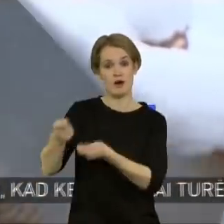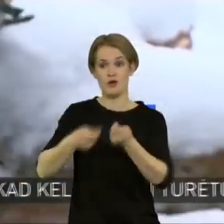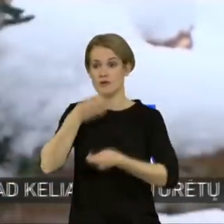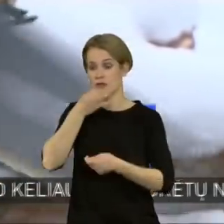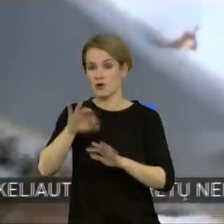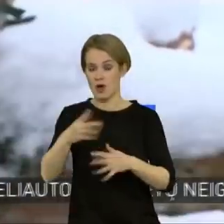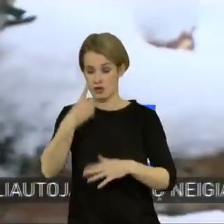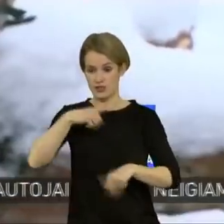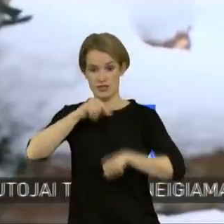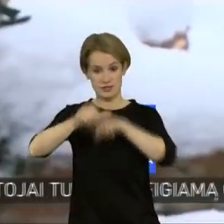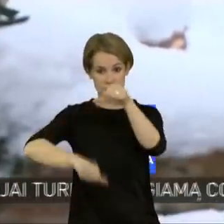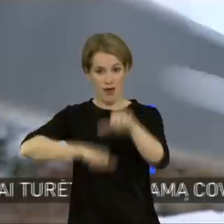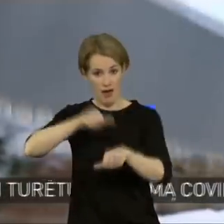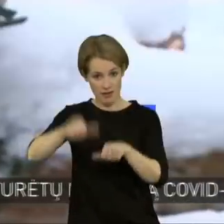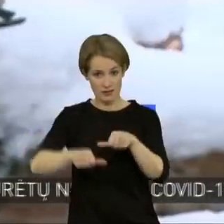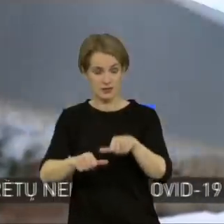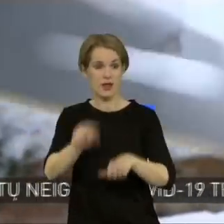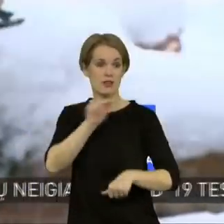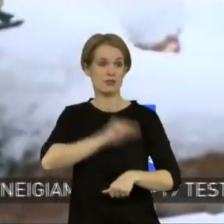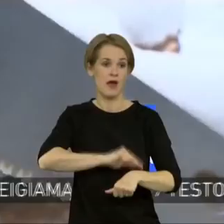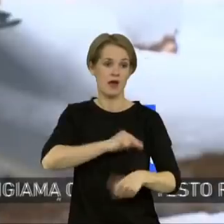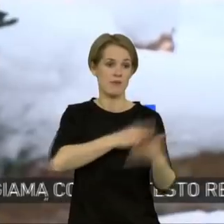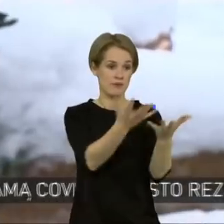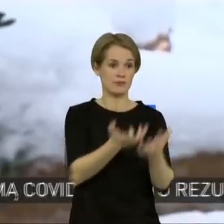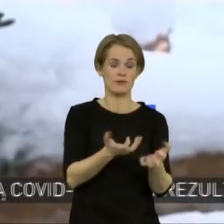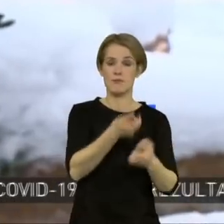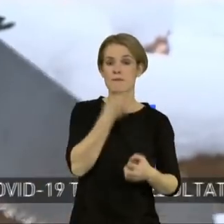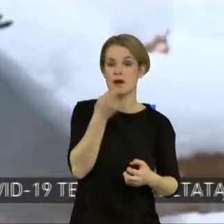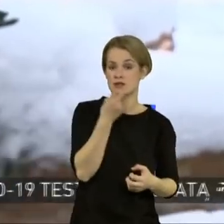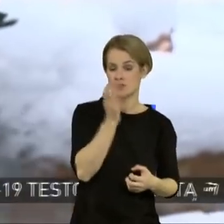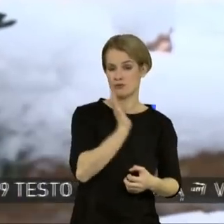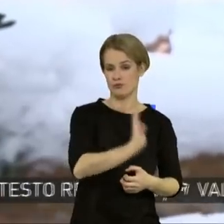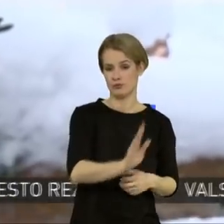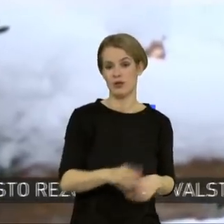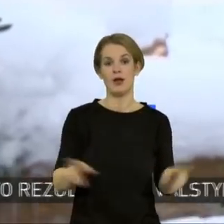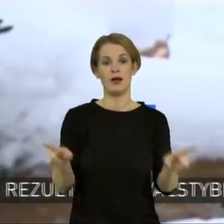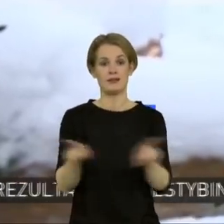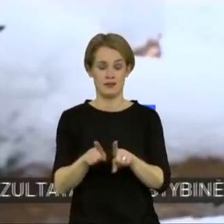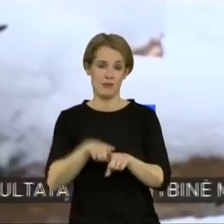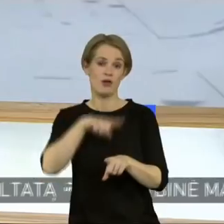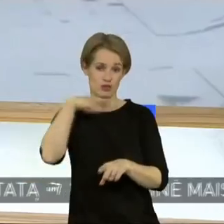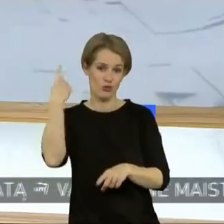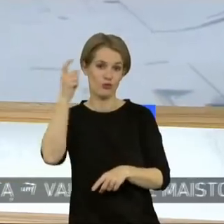mažiau lėšų jie skirs atlyginimams. Beveik 10% įmonių prognozuoja atleidimus.